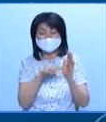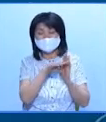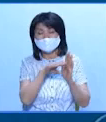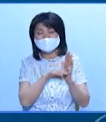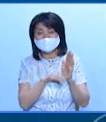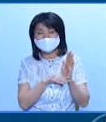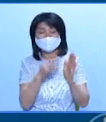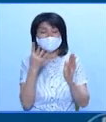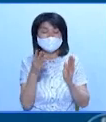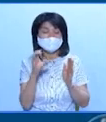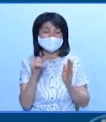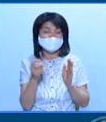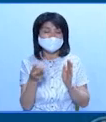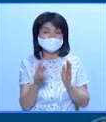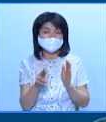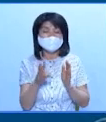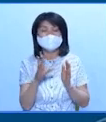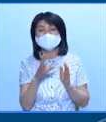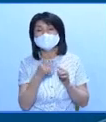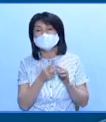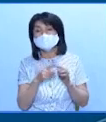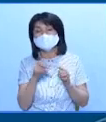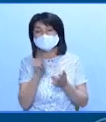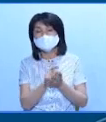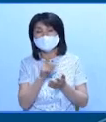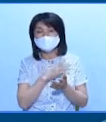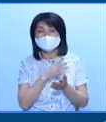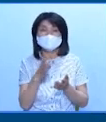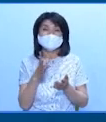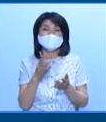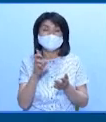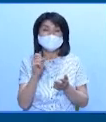тармағымен көзделген қылмысты жасауда күдікті Павлодар облысының бұрынғы әкімі